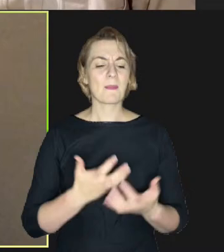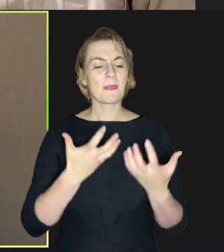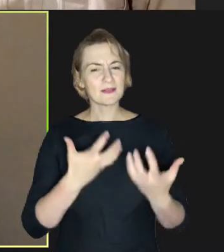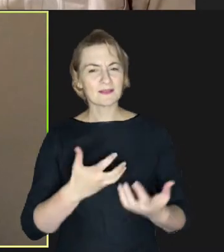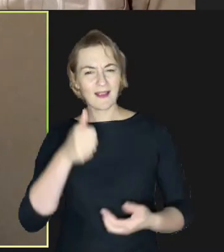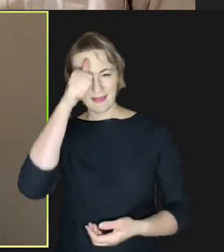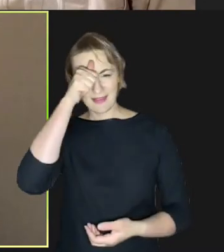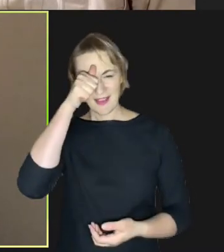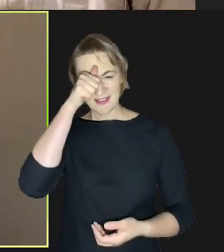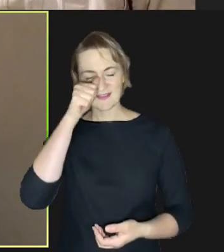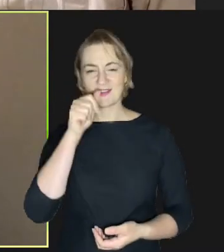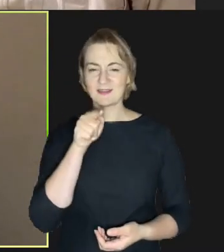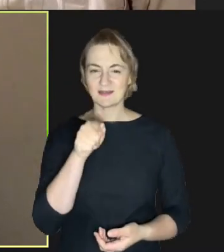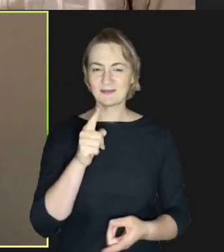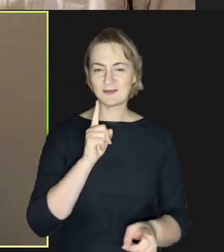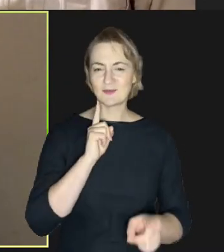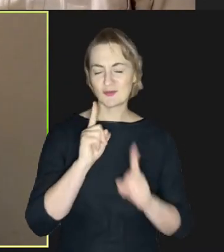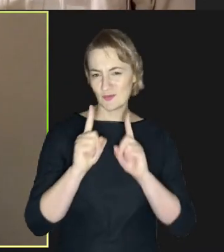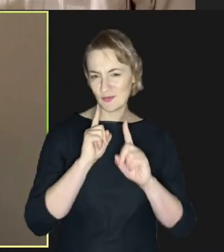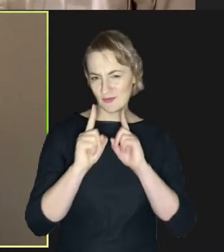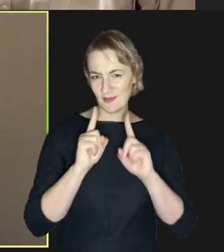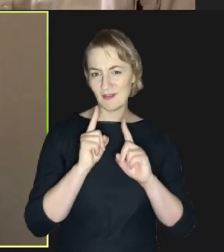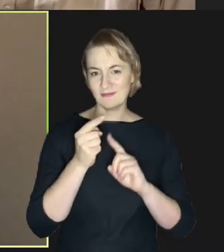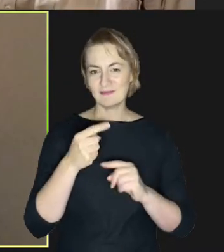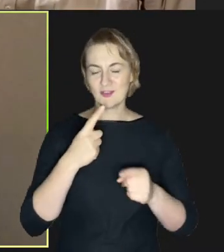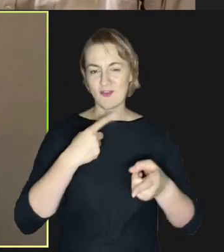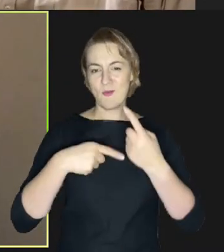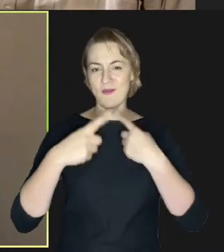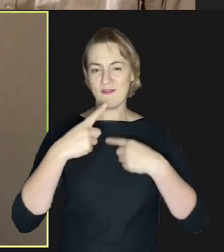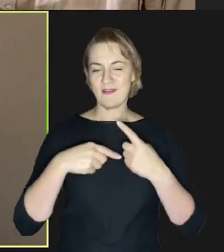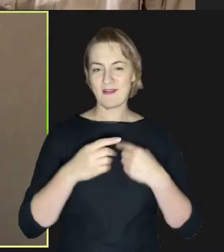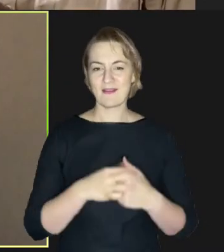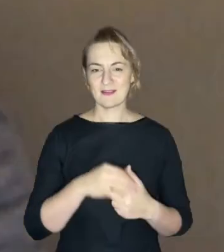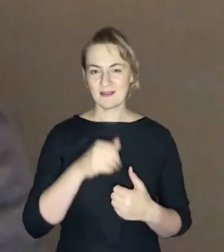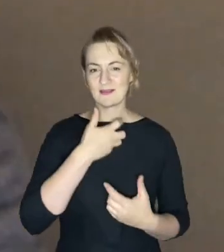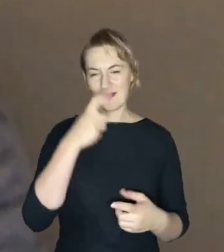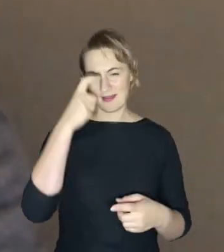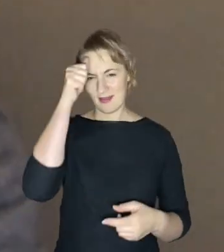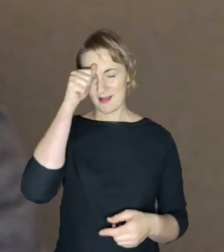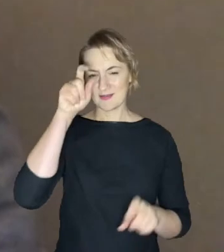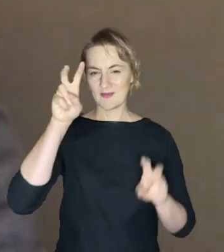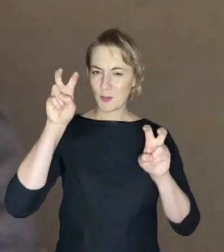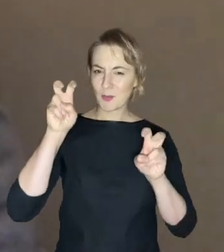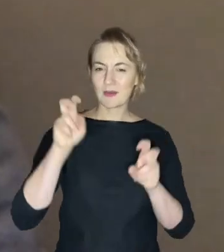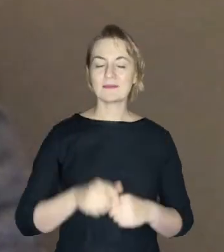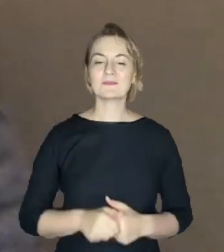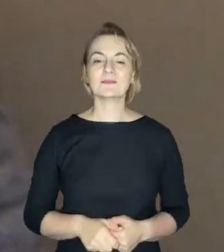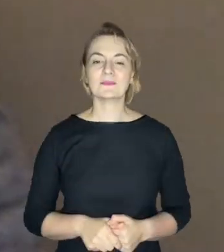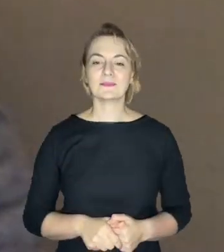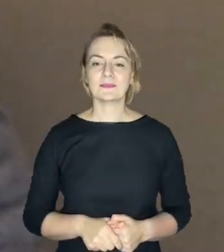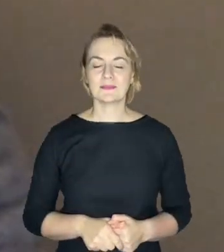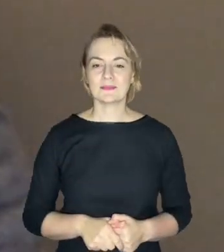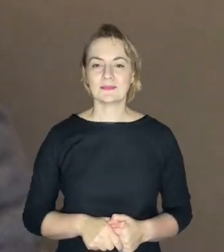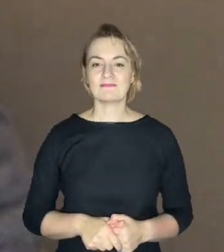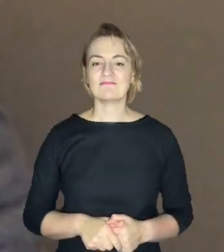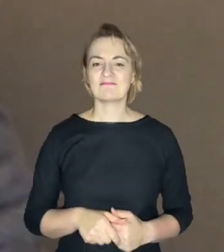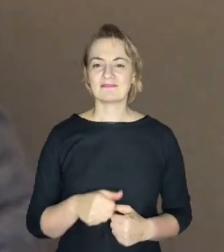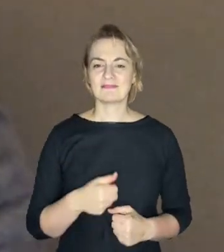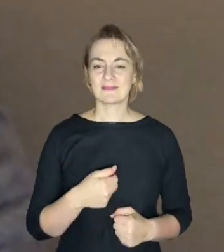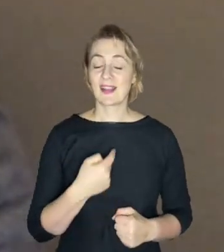nazwać, o czym rozmawiamy, o czym ty tak nie powiedziałeś, tak? To ja to